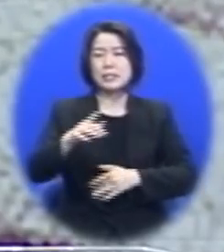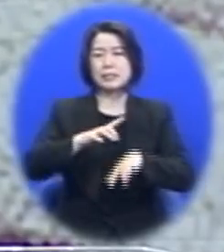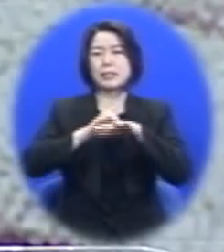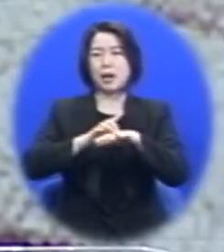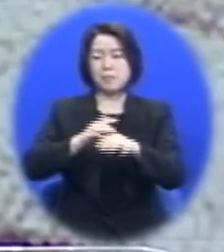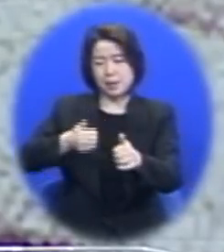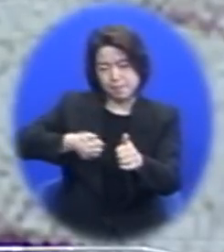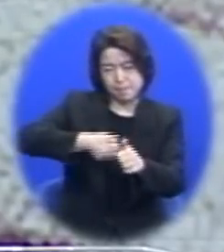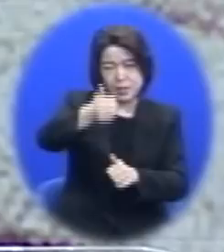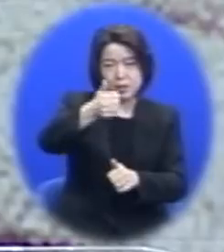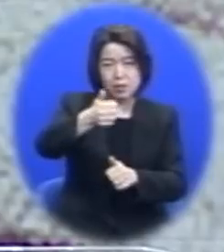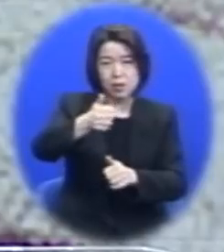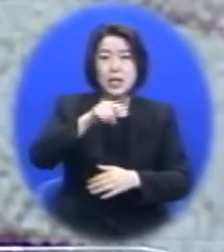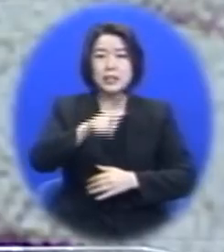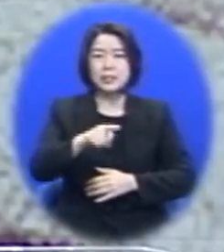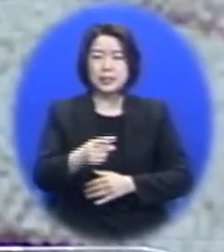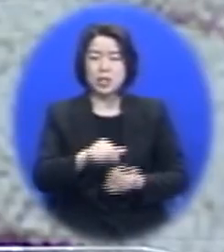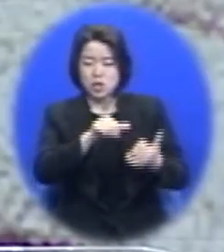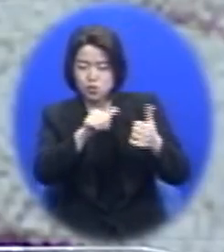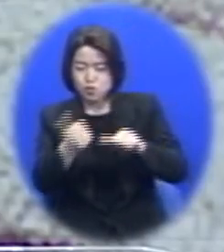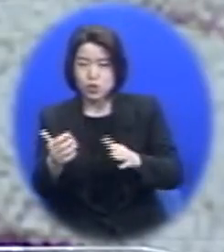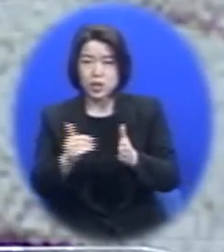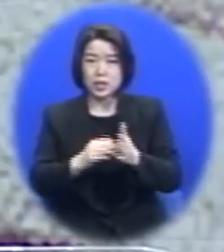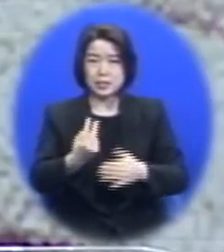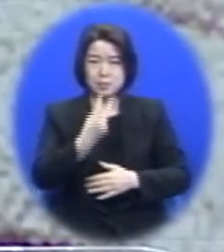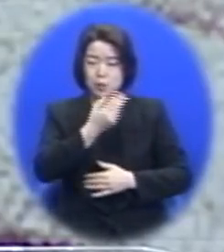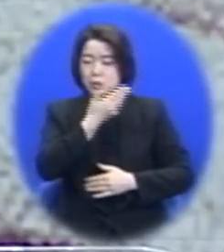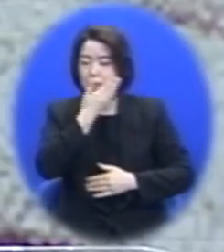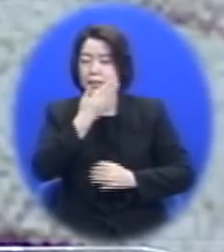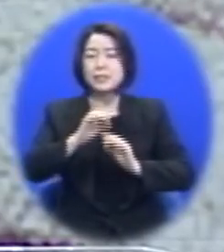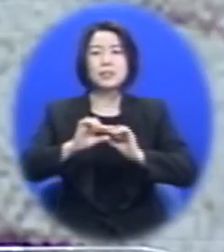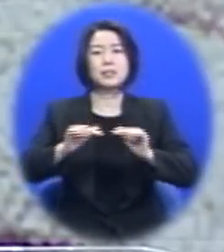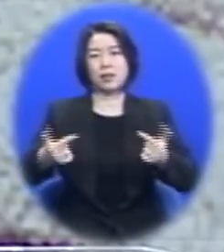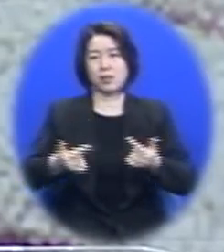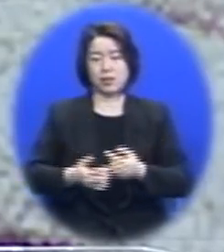원했다 그들은 죽기까지 목숨을 아끼지 않았다